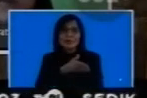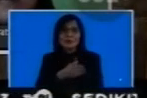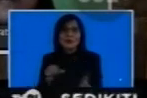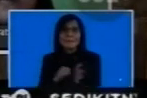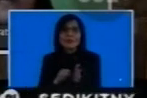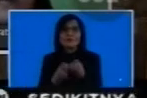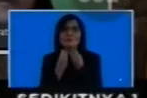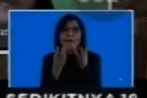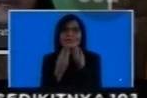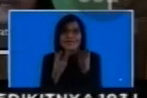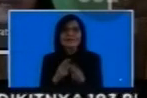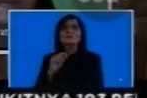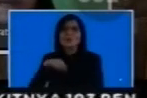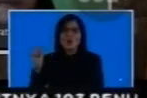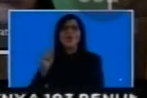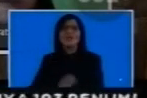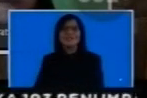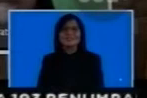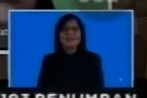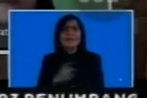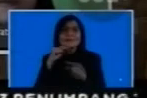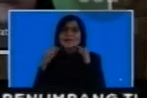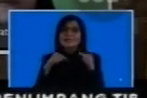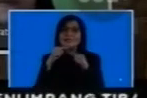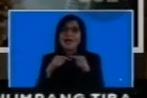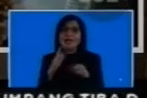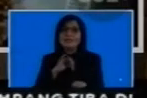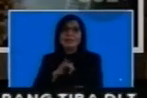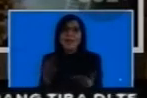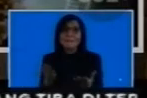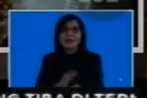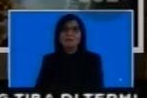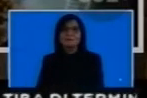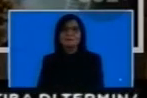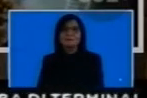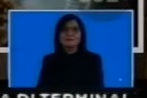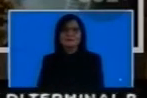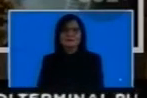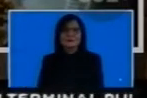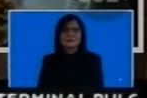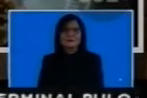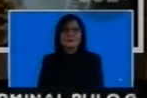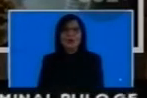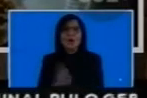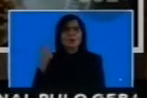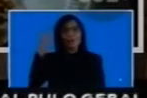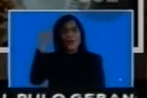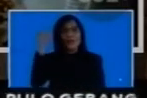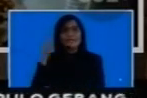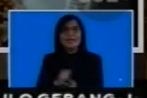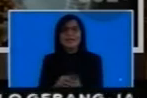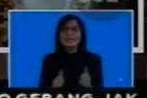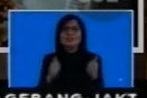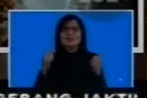ya, Rivaldi? Iya. Bisa ceritain nggak kayak apa? Pas di belajarnya